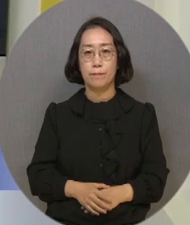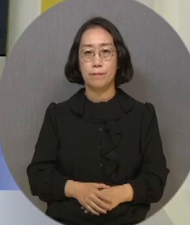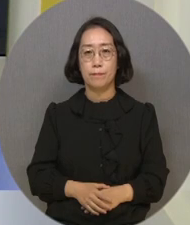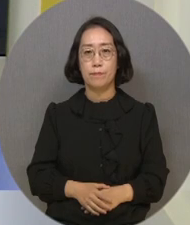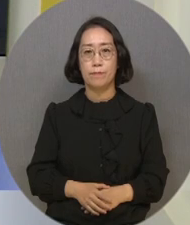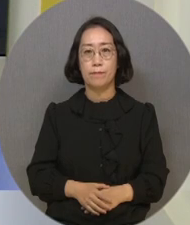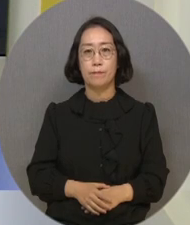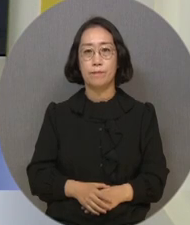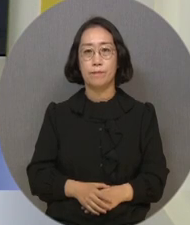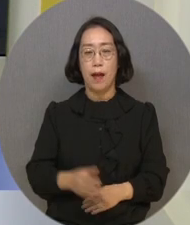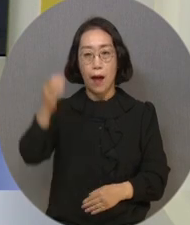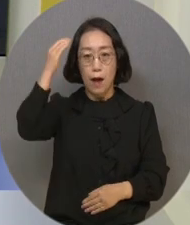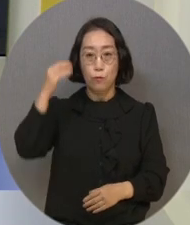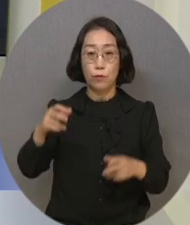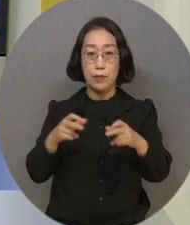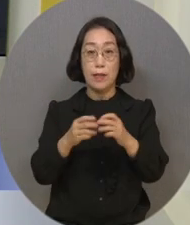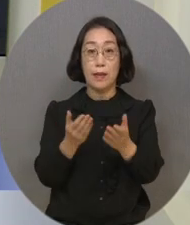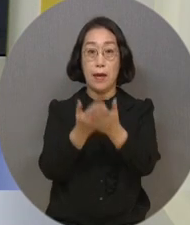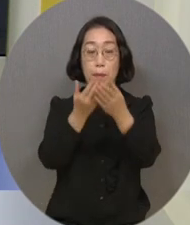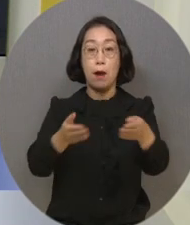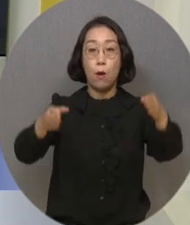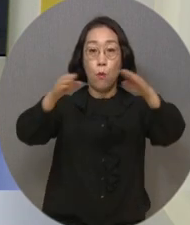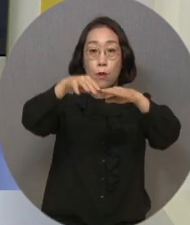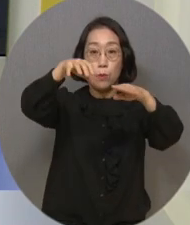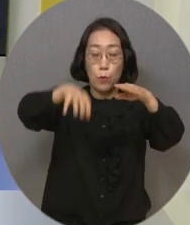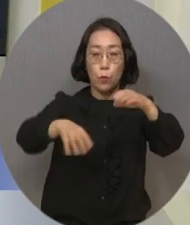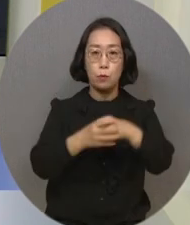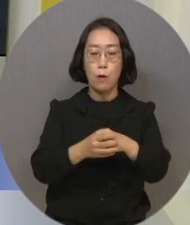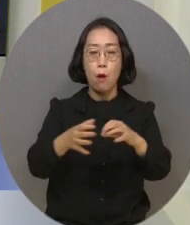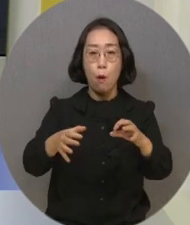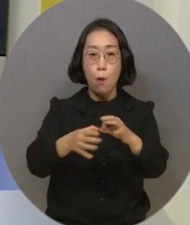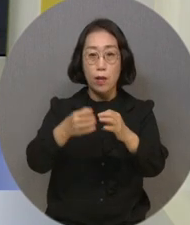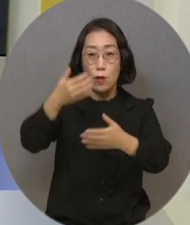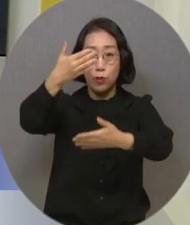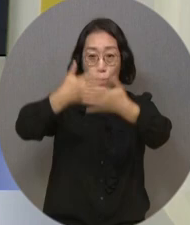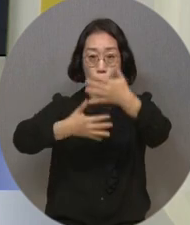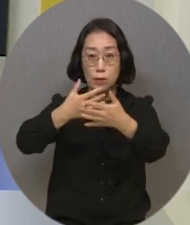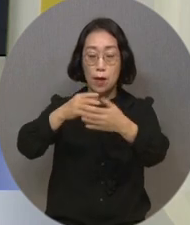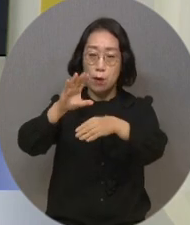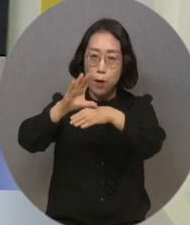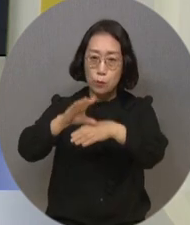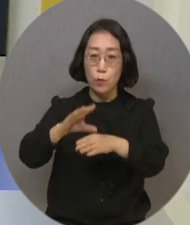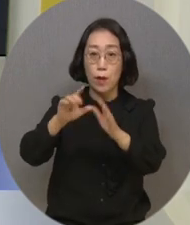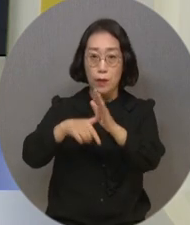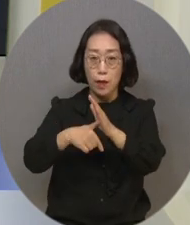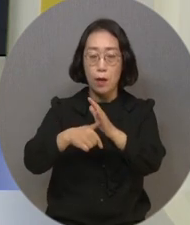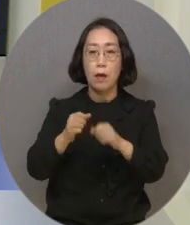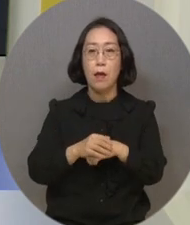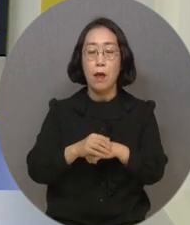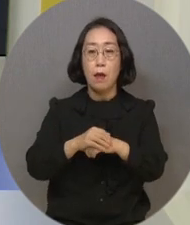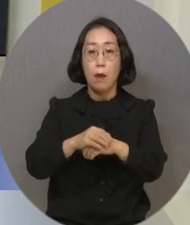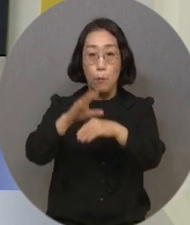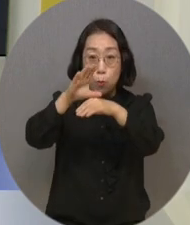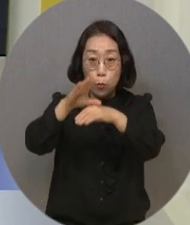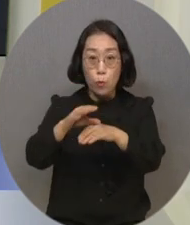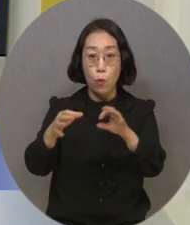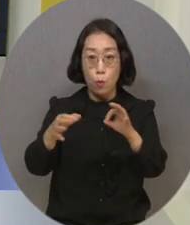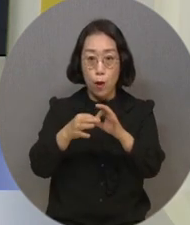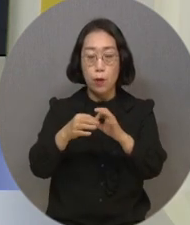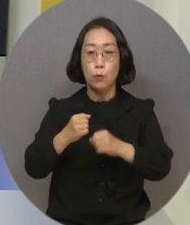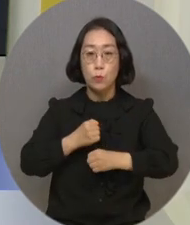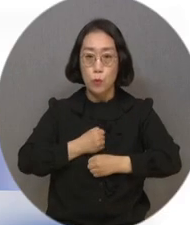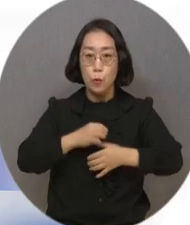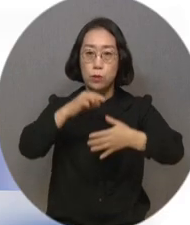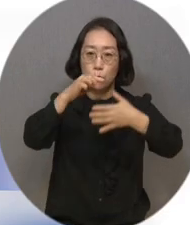다음 뉴스입니다 한국 장애인개발원이 장애인 관련 영상 보도시 참조할 만한 장애인 보도 영상 가이드를 제작해